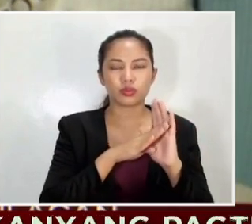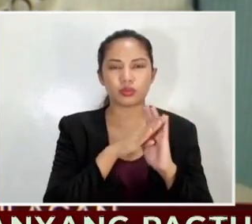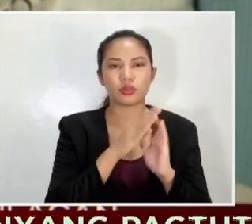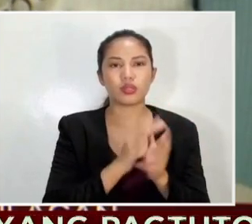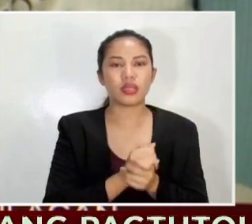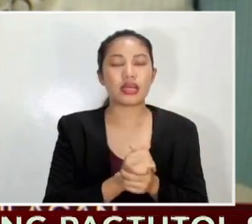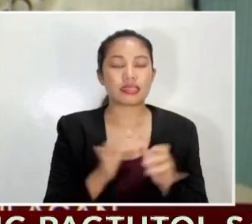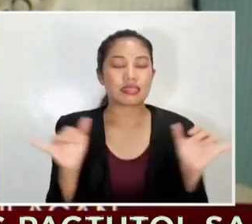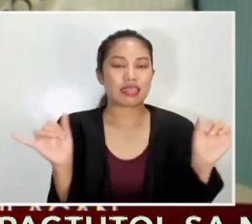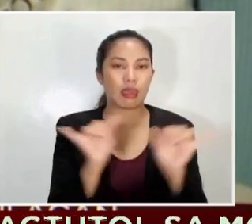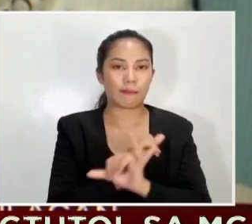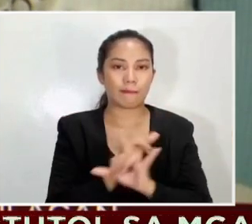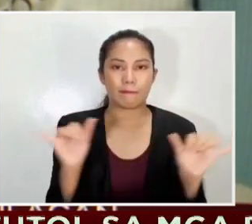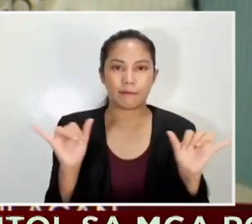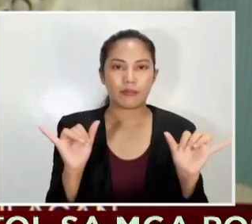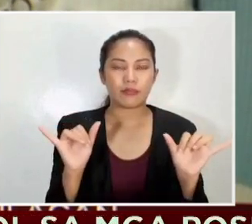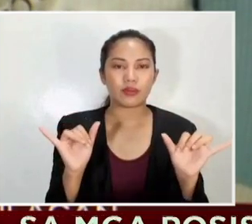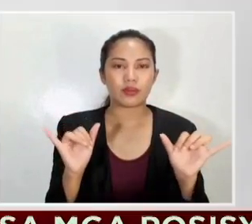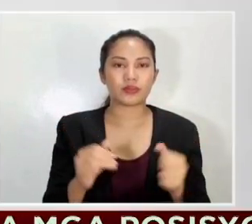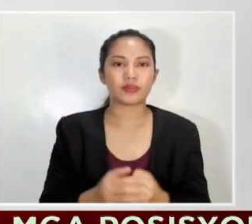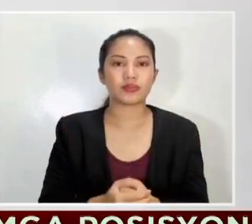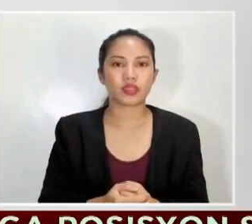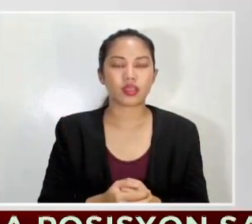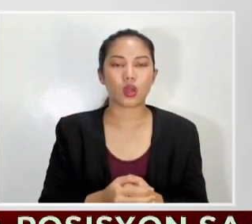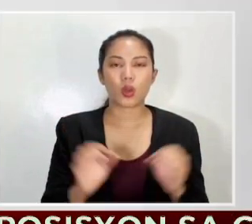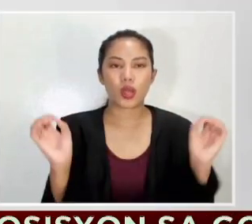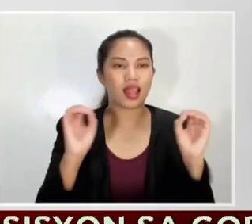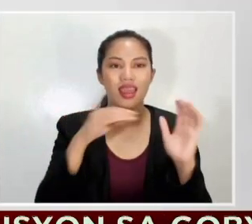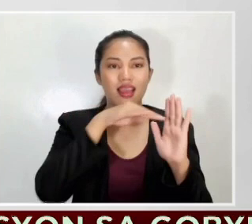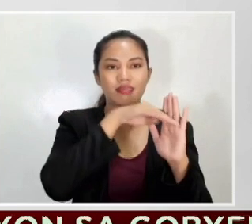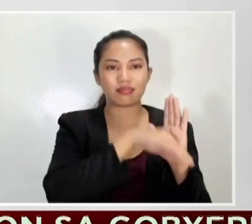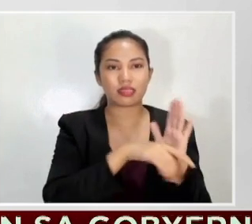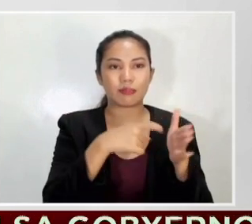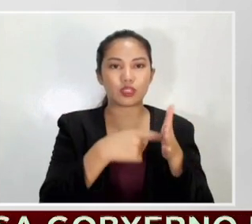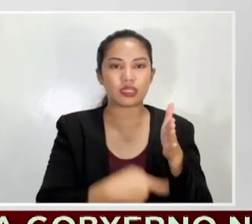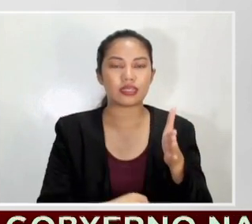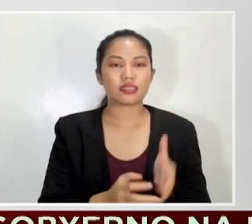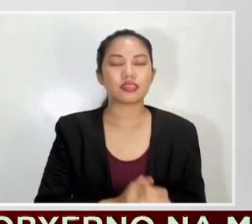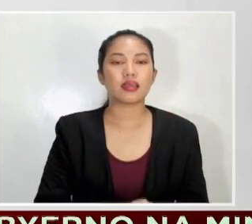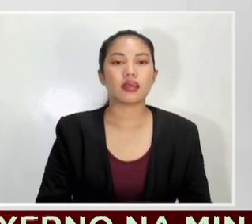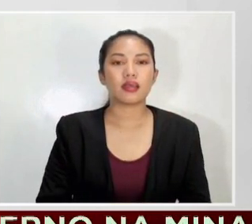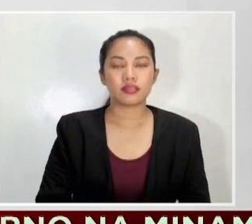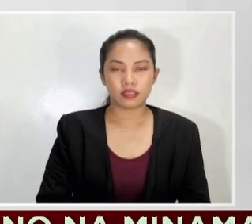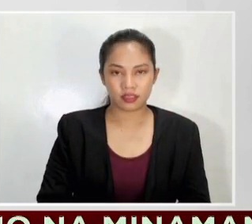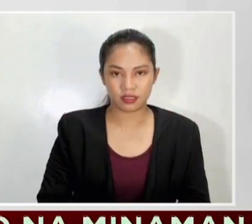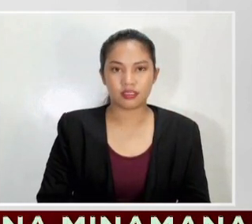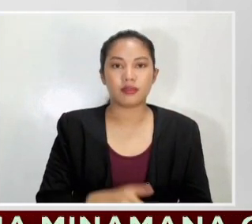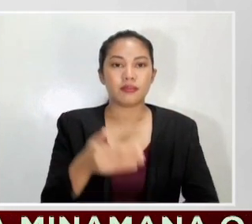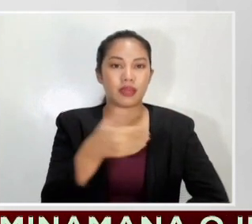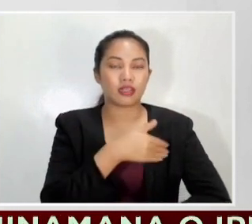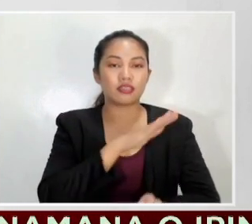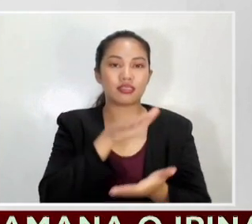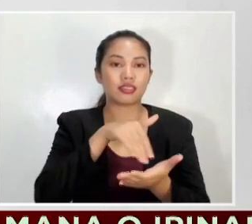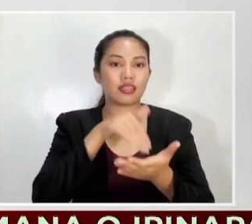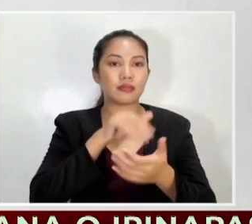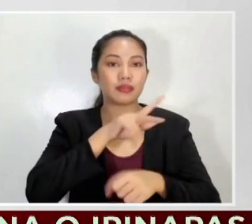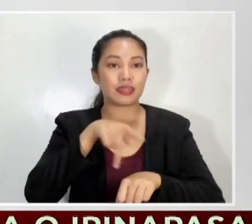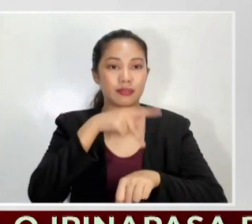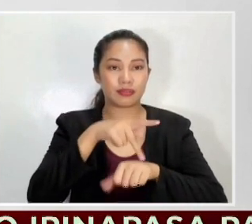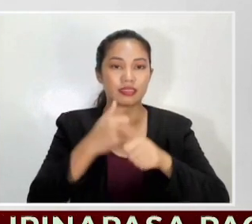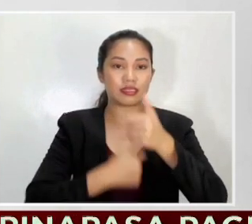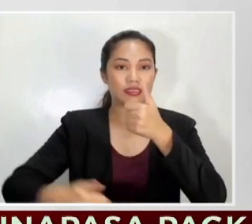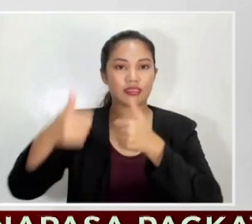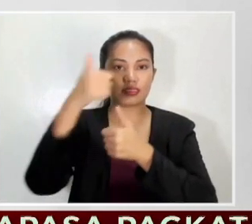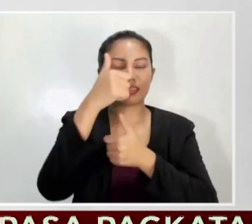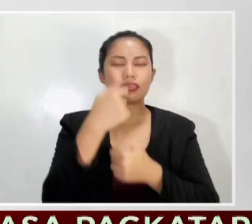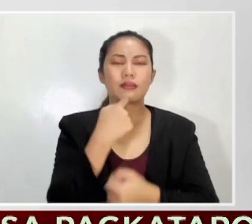same. We don't see a downward movement. Ayon naman kay Bangko Sentral Governor Benjamin Jokno, hindi pa nakikita ang epekto ng